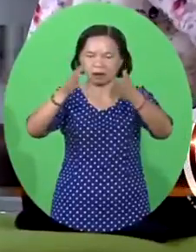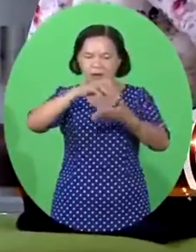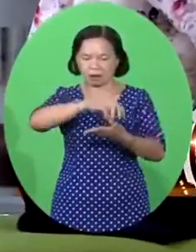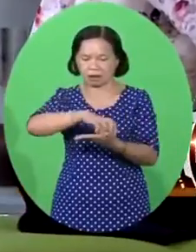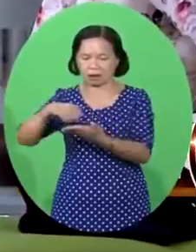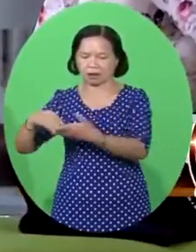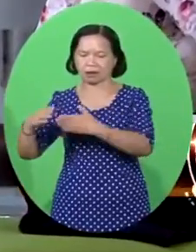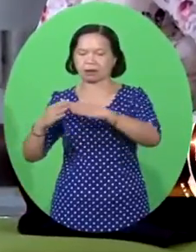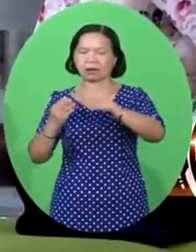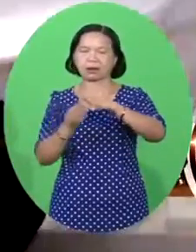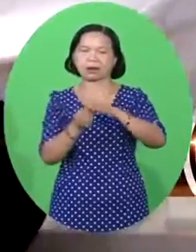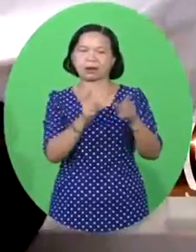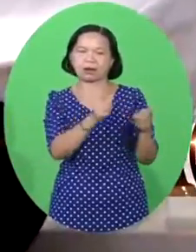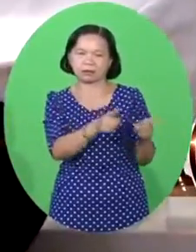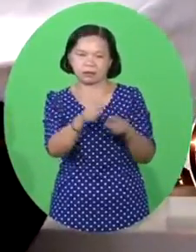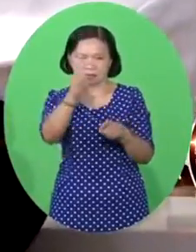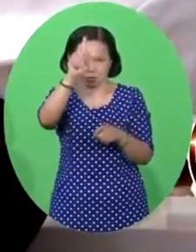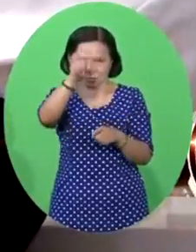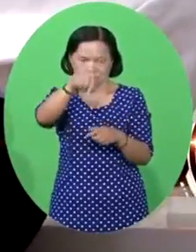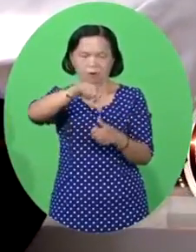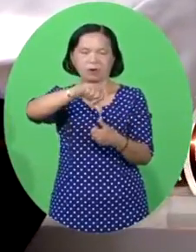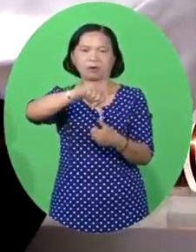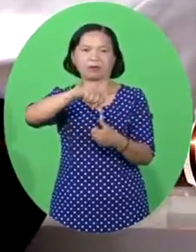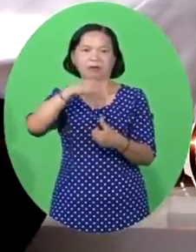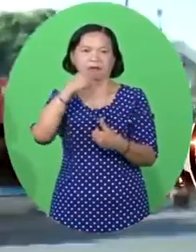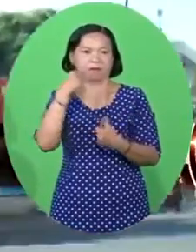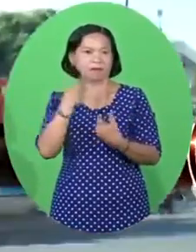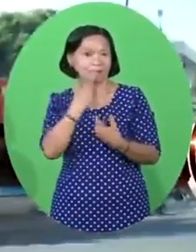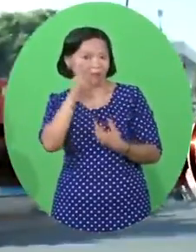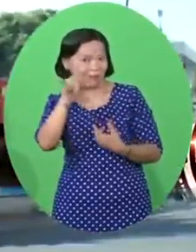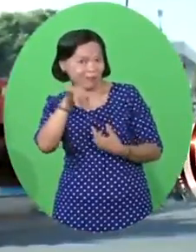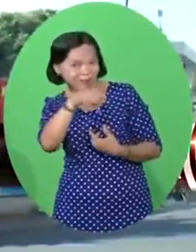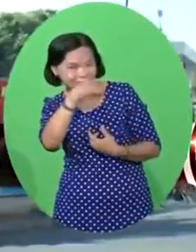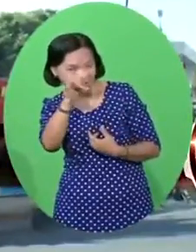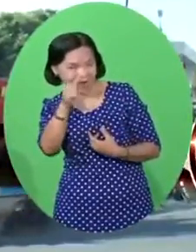và các dịch vụ có liên quan. Điều này được thể hiện rõ trong cấu trúc tài sản và danh sách các công ty.